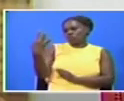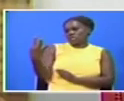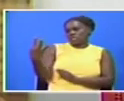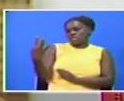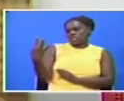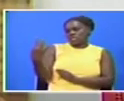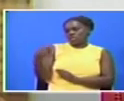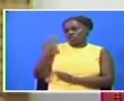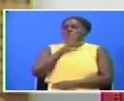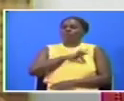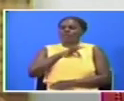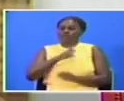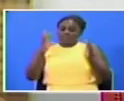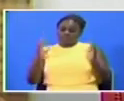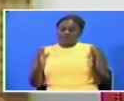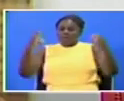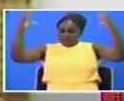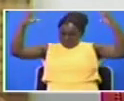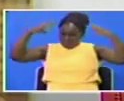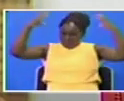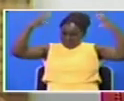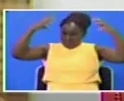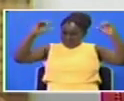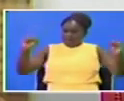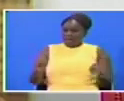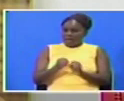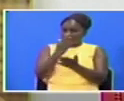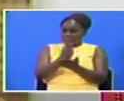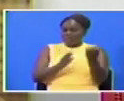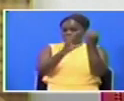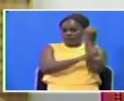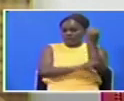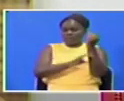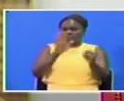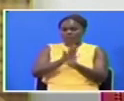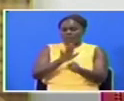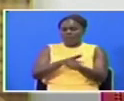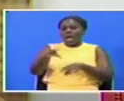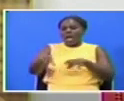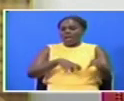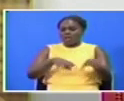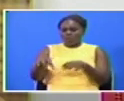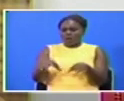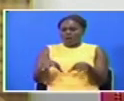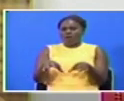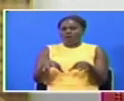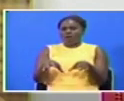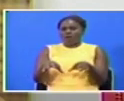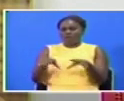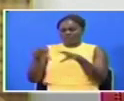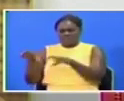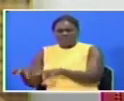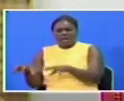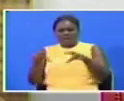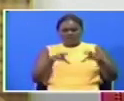ambazo zitakufaa. Japo mvua inashuhudiwa katika baadhi ya maeneo humu nchini, wanyamapori bado wanapata makali ya